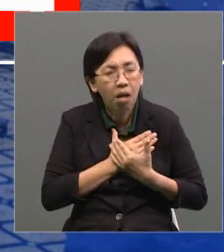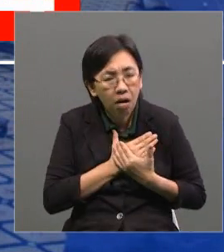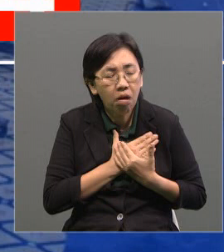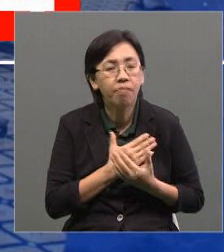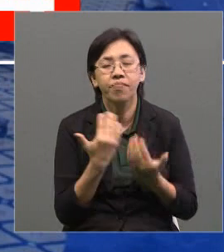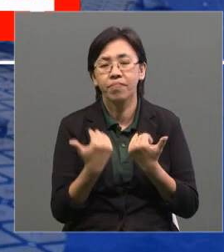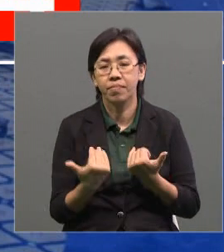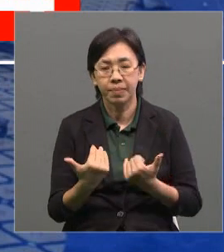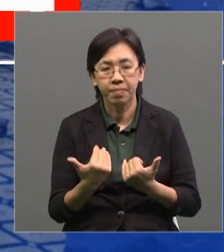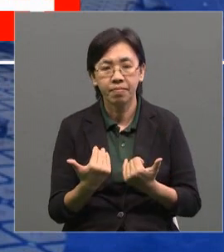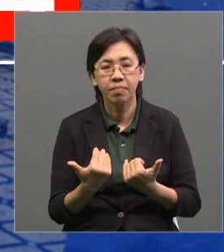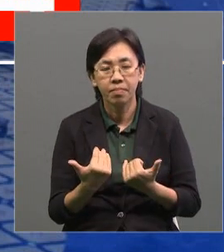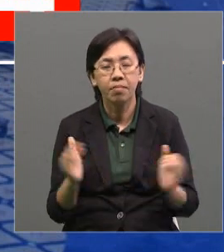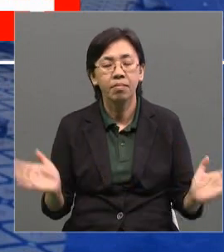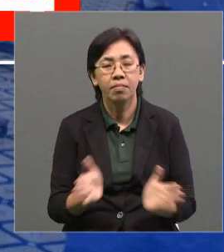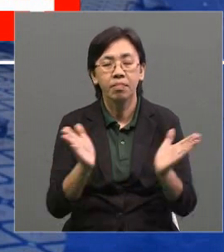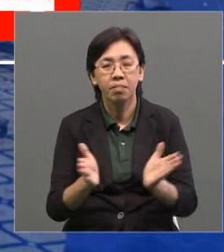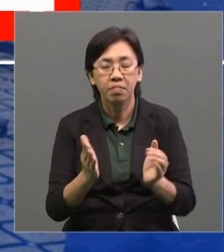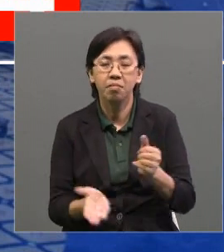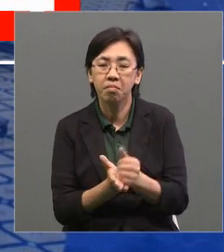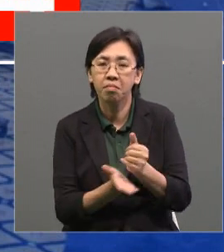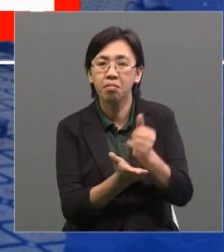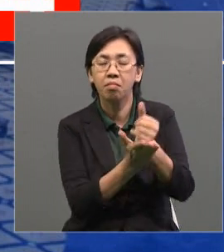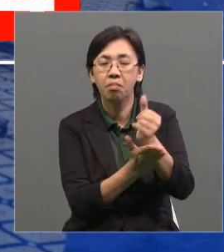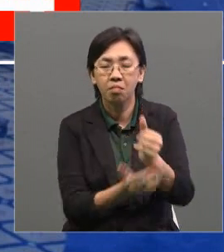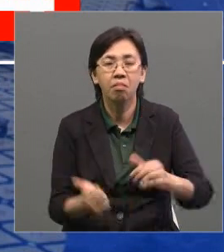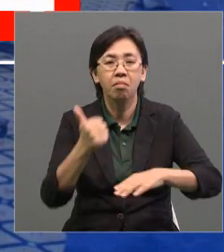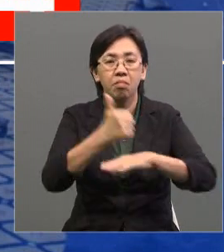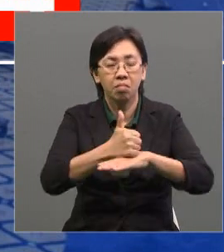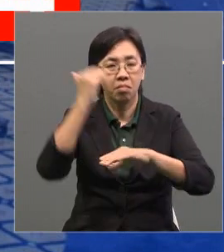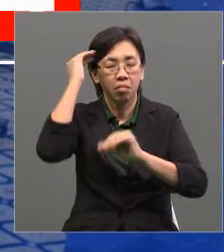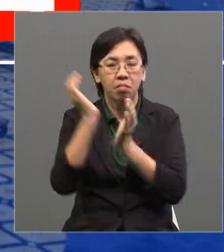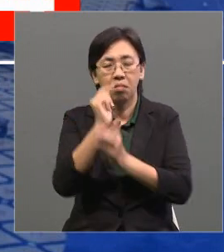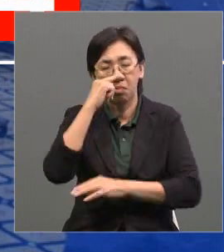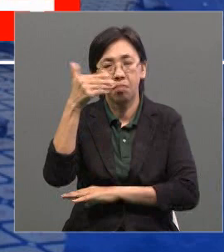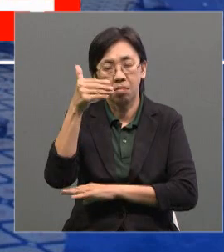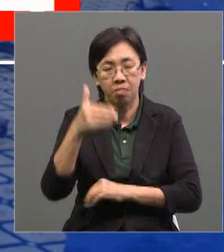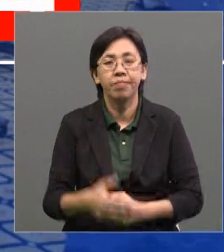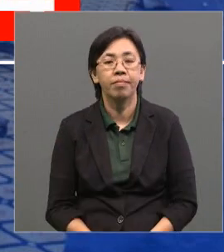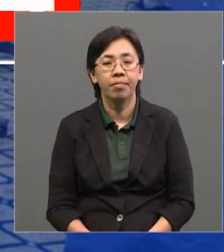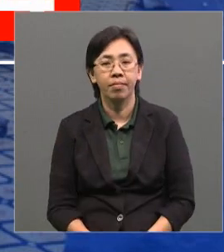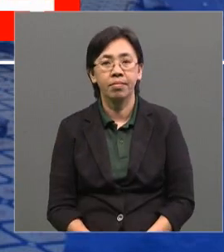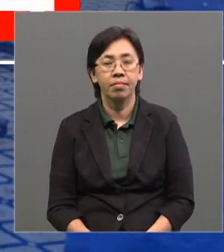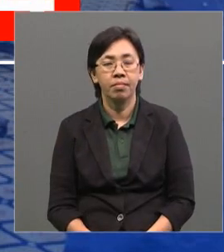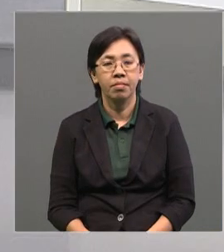คะจนกระทั่งวันนี้ก็ได้รับการผลักดันให้ขึ้นเป็นผู้บัญชาการตำรวจแห่งชาติค่ะ